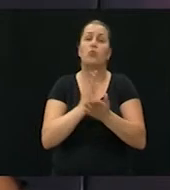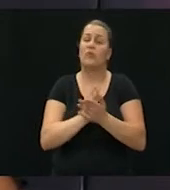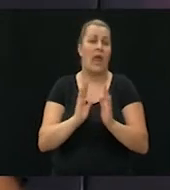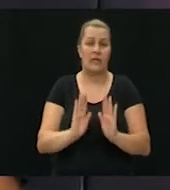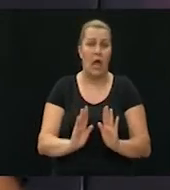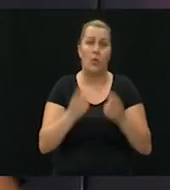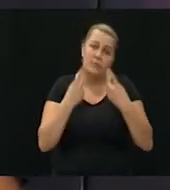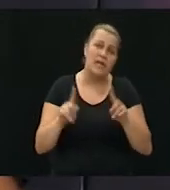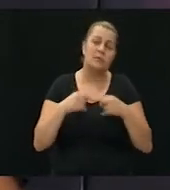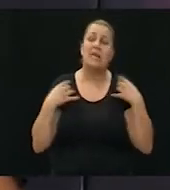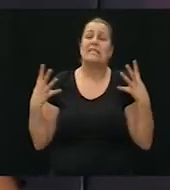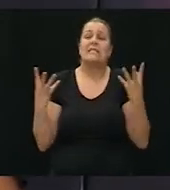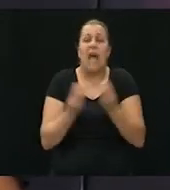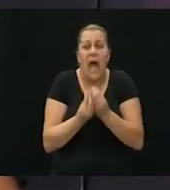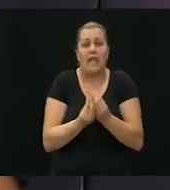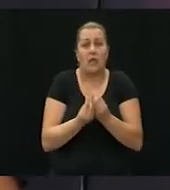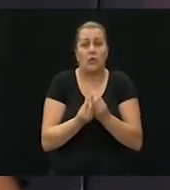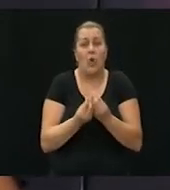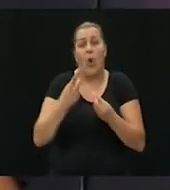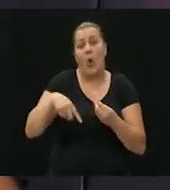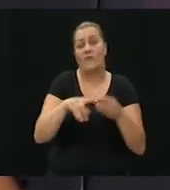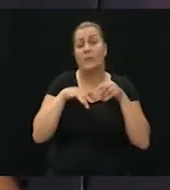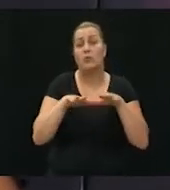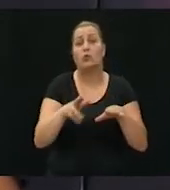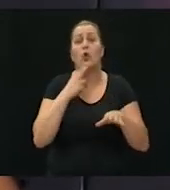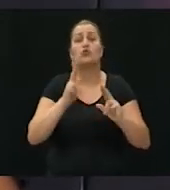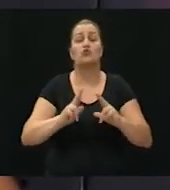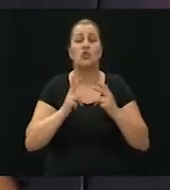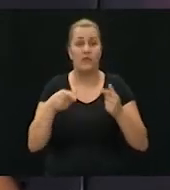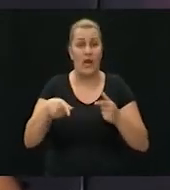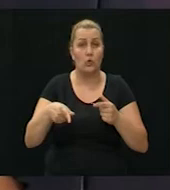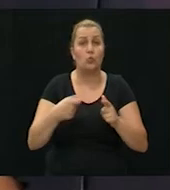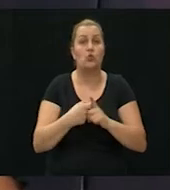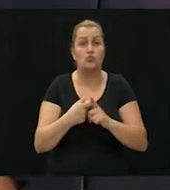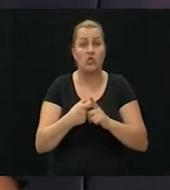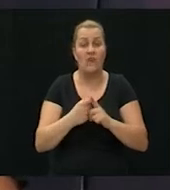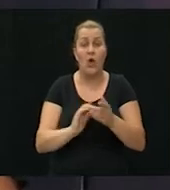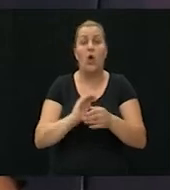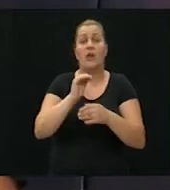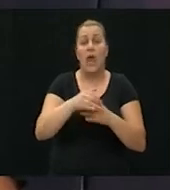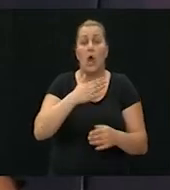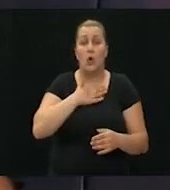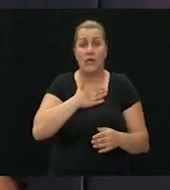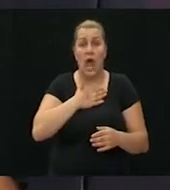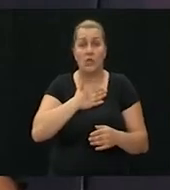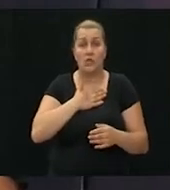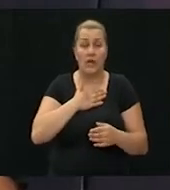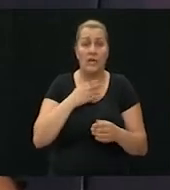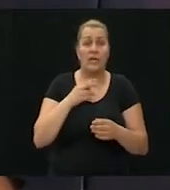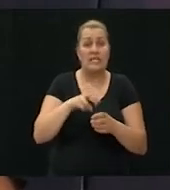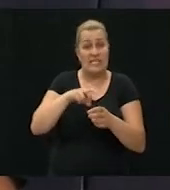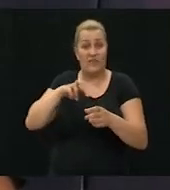tako. I vidjelo je se jedno zajedništvo sa tim ljudima koji su živjeli u Kruševu tako nakon našeg ovoga